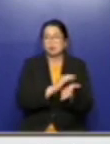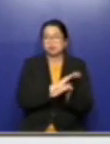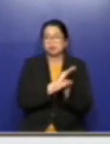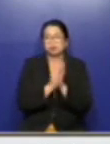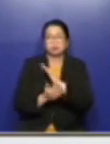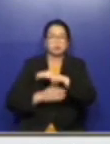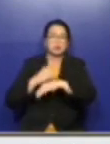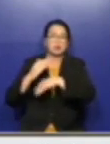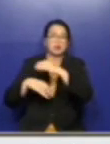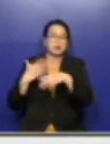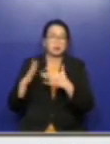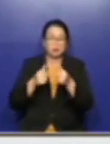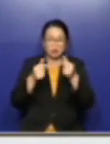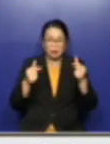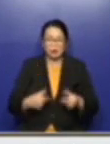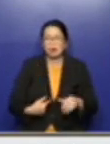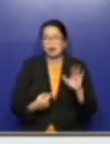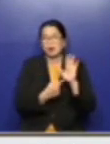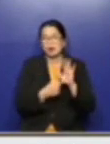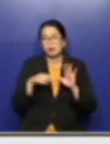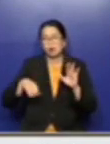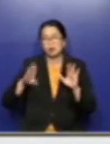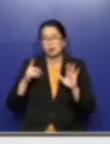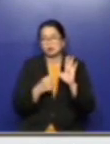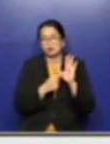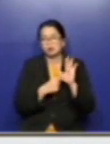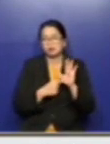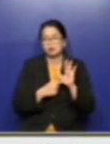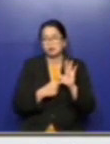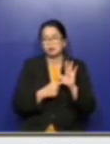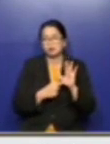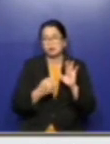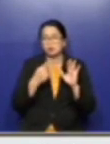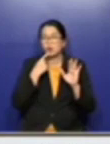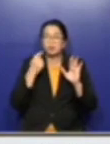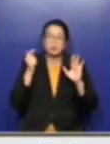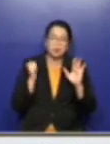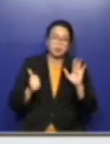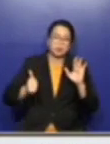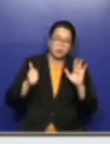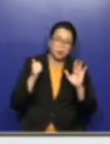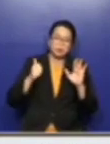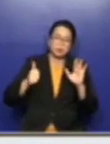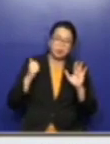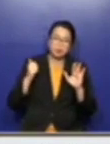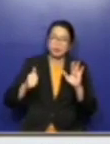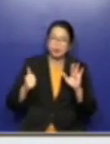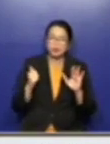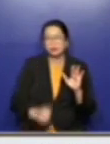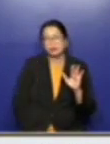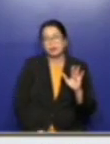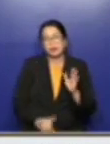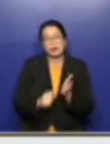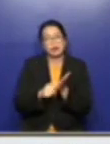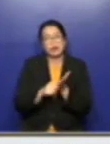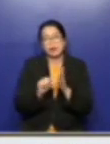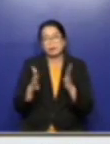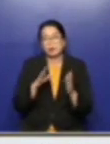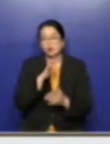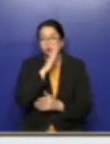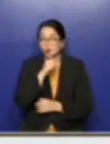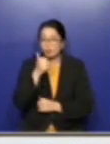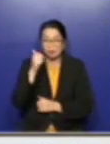เลยหรือไงครับมันถึงได้รายงานบริษัทเอกชนที่เขาไปสอบท่านเขาถึงรายงานแบบนี้ถ้าใช่บอกนะครับถ้าไม่ใช่ท่านแก้ตัวให้ผมด้วย